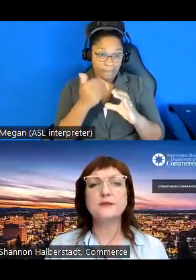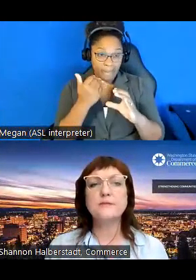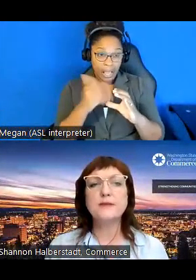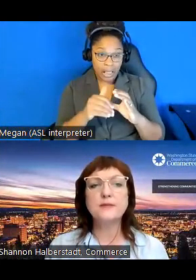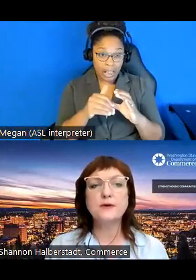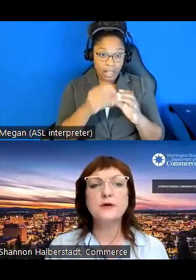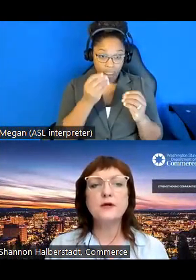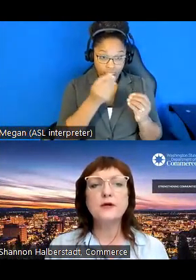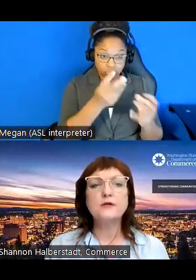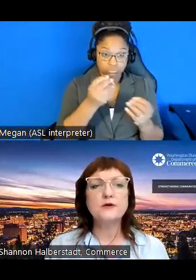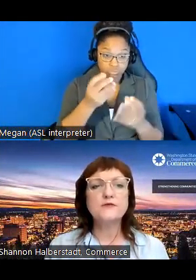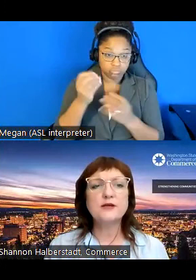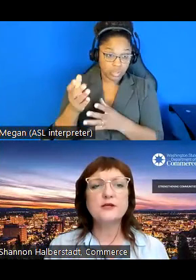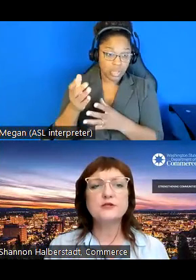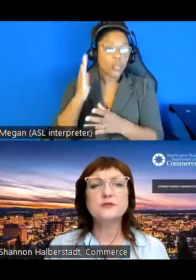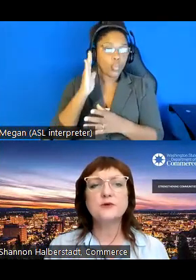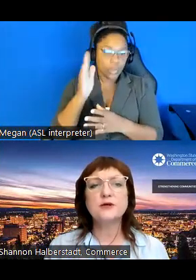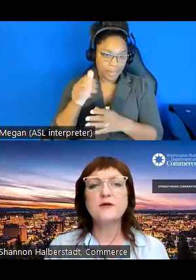달아집니다.